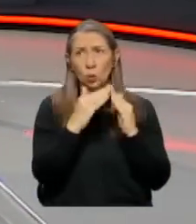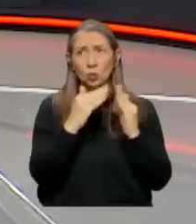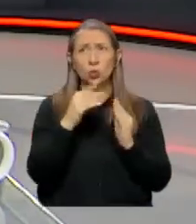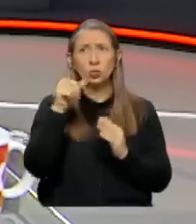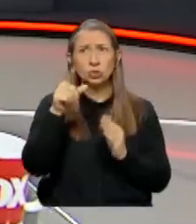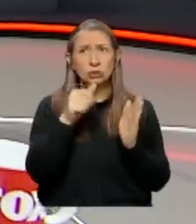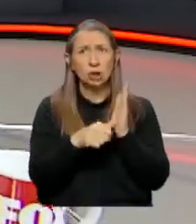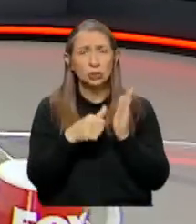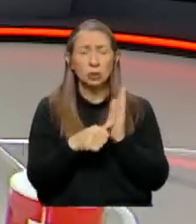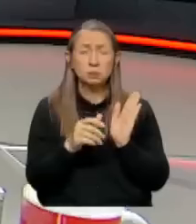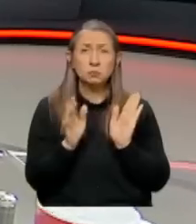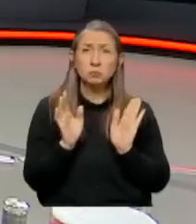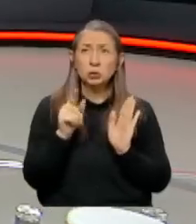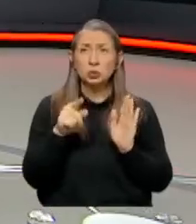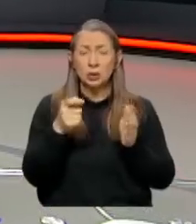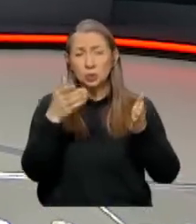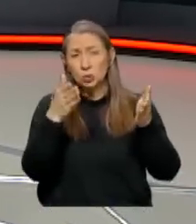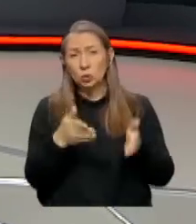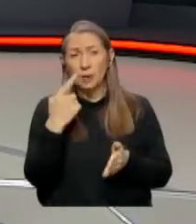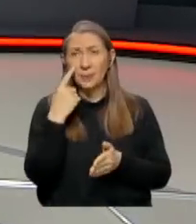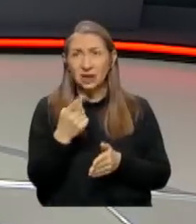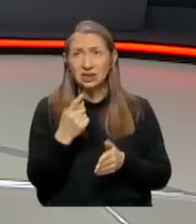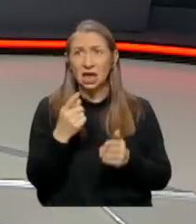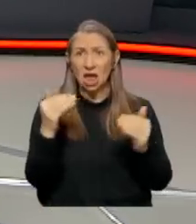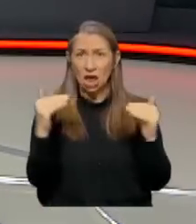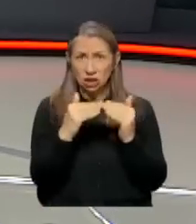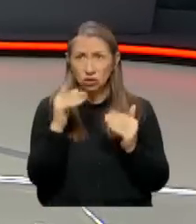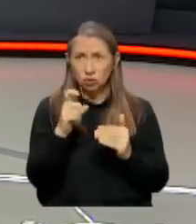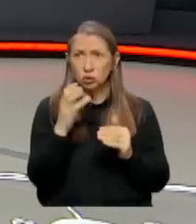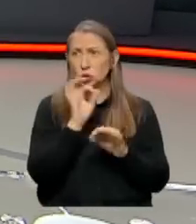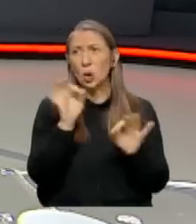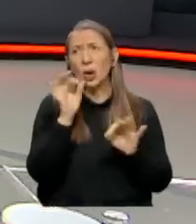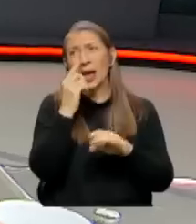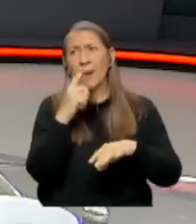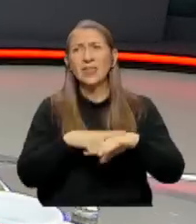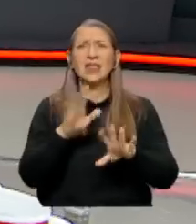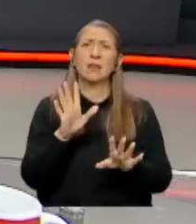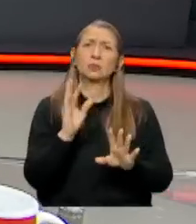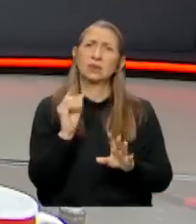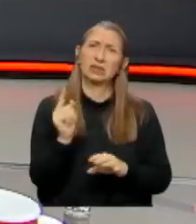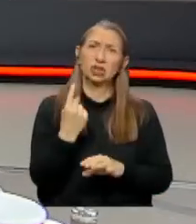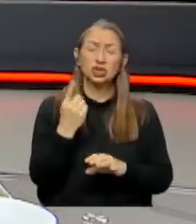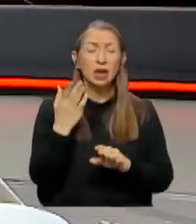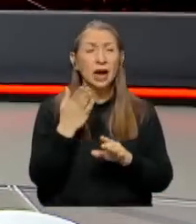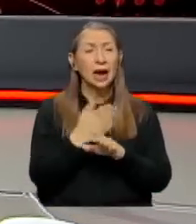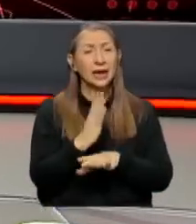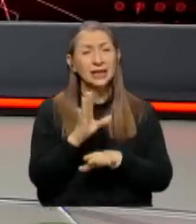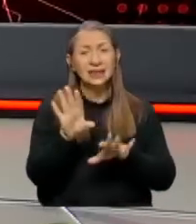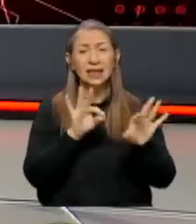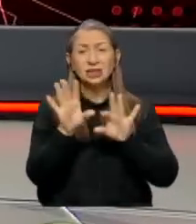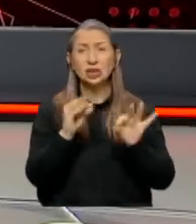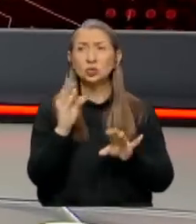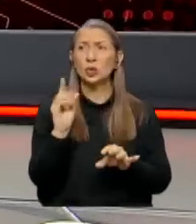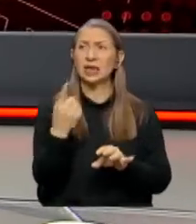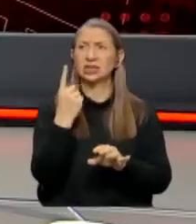tarihte bilmiyorum, şu anki vaziyetle eşleşiyor mu? Çok emin değilim. Yani ilginç. Hakikaten tercihleri çok